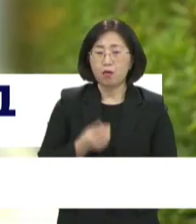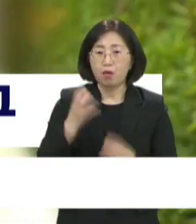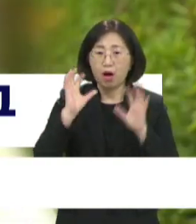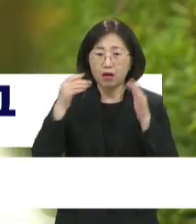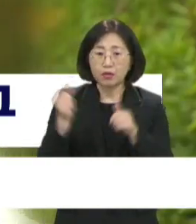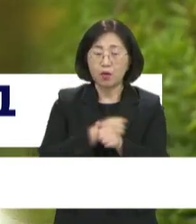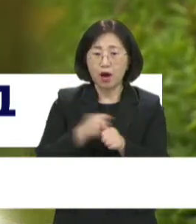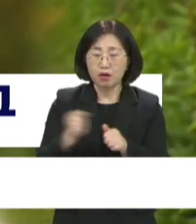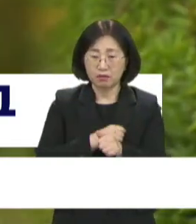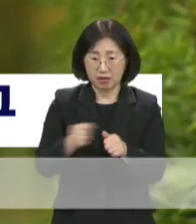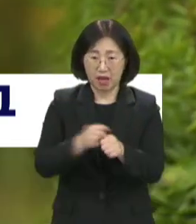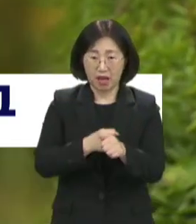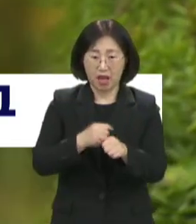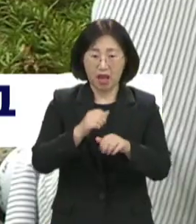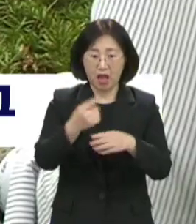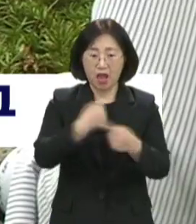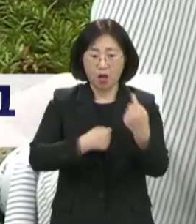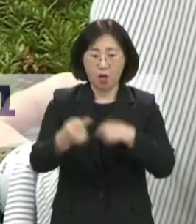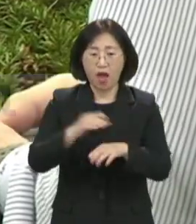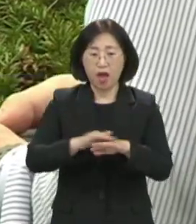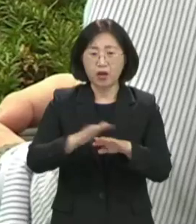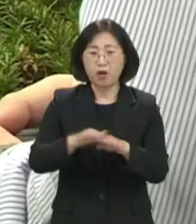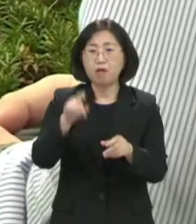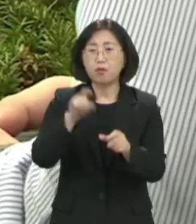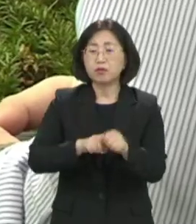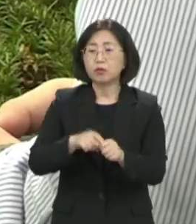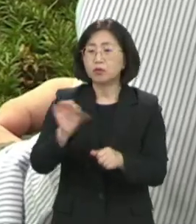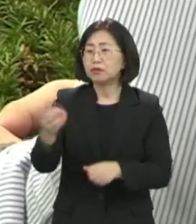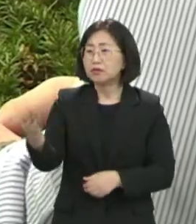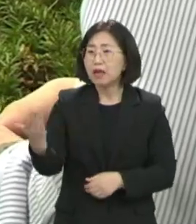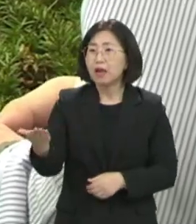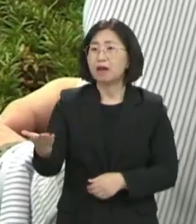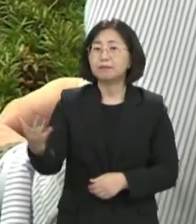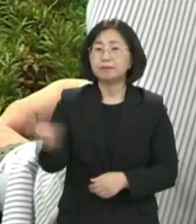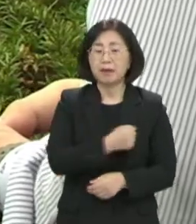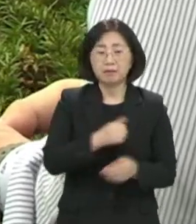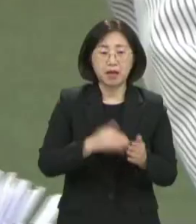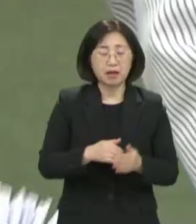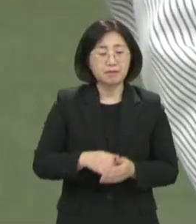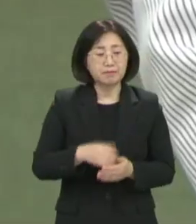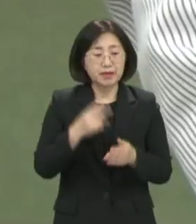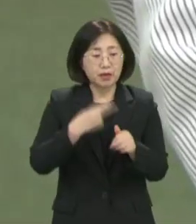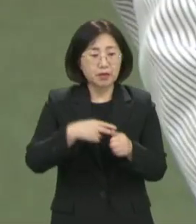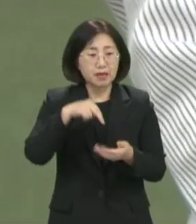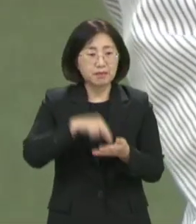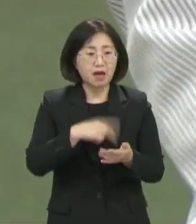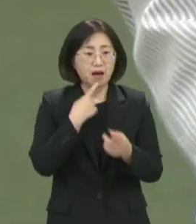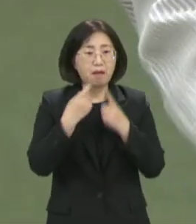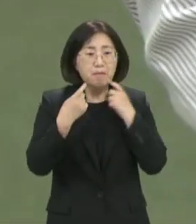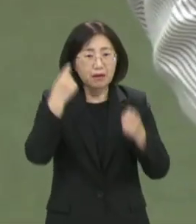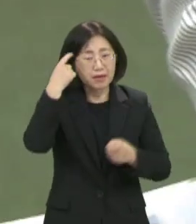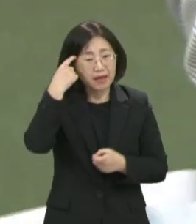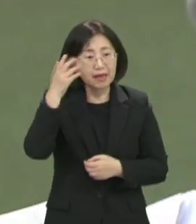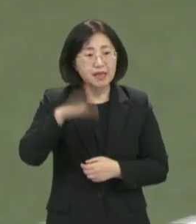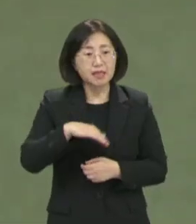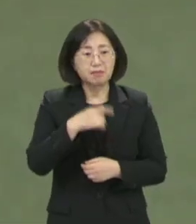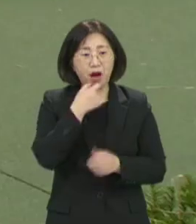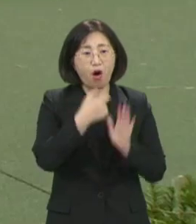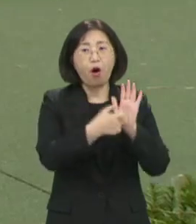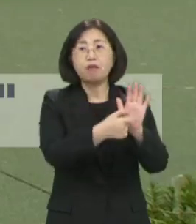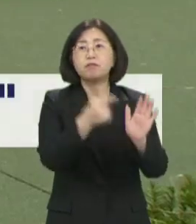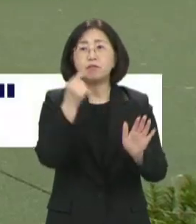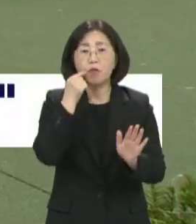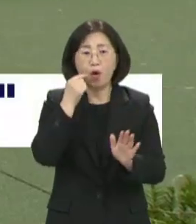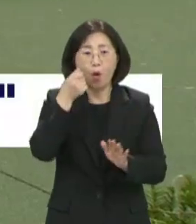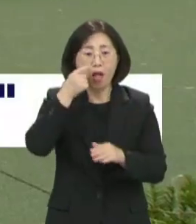돈이 필요하다며 수백만 원을 가로챘습니다. 교사 입장에서는 협박으로 다가왔지만 거부할 수 없었습니다. 월급날엔